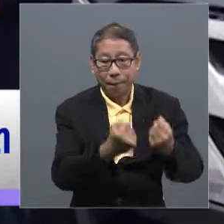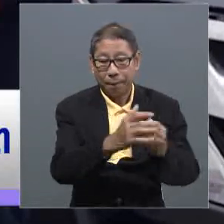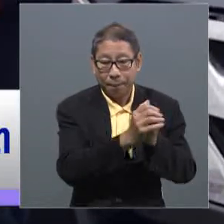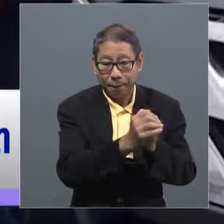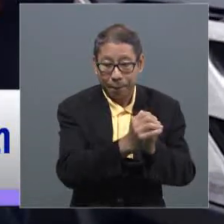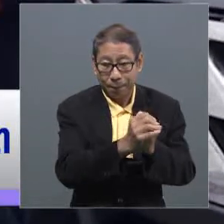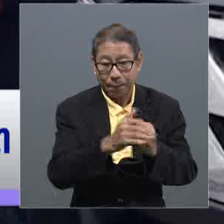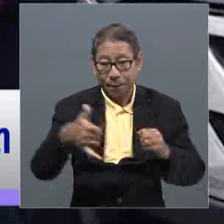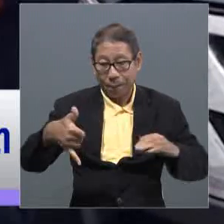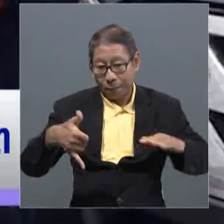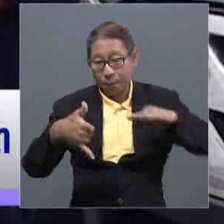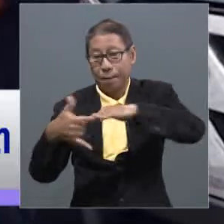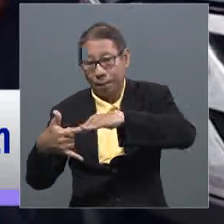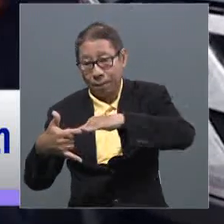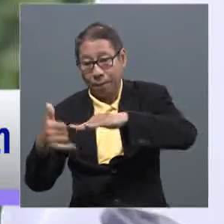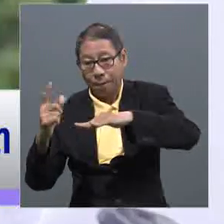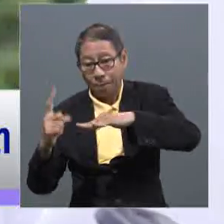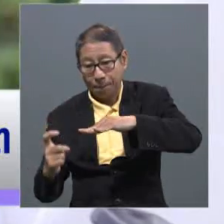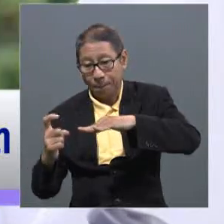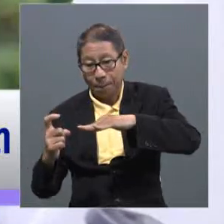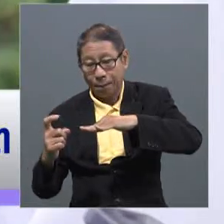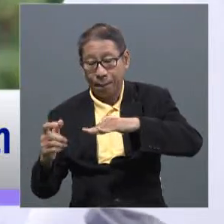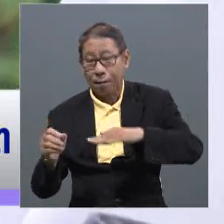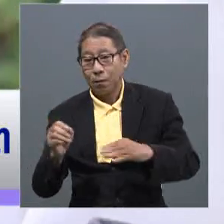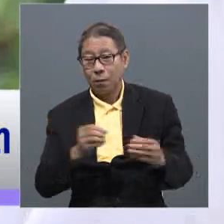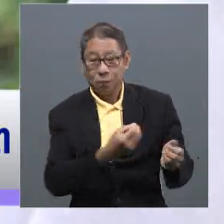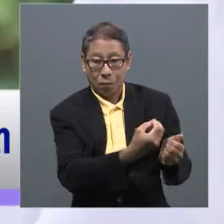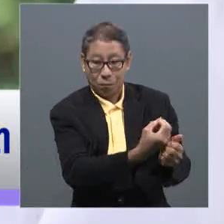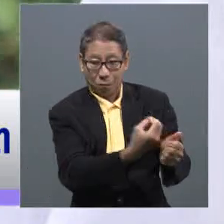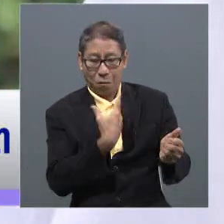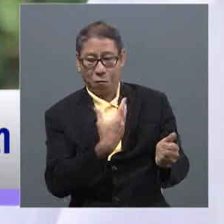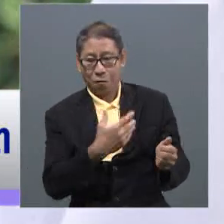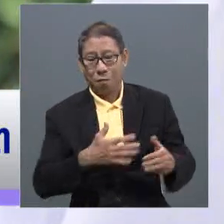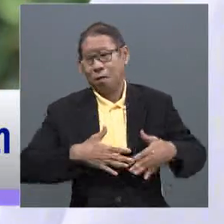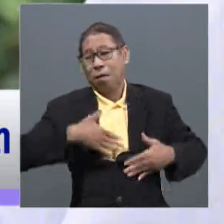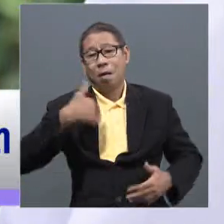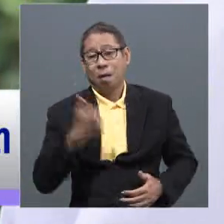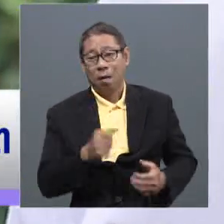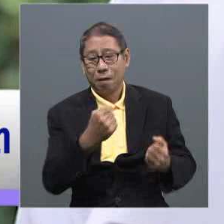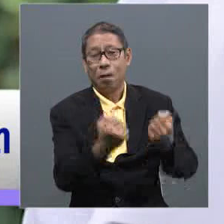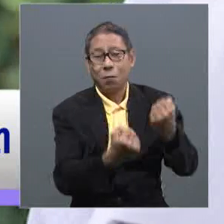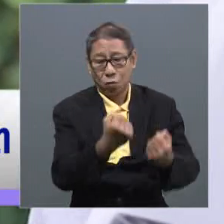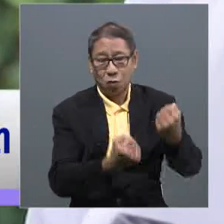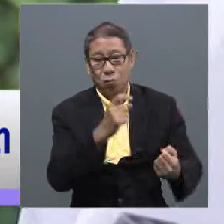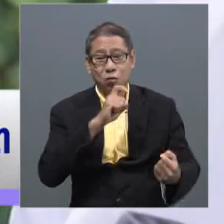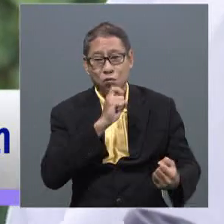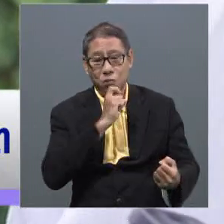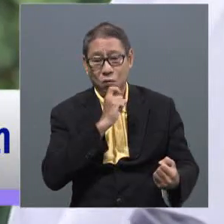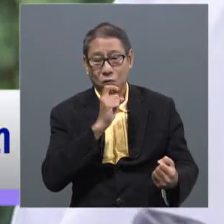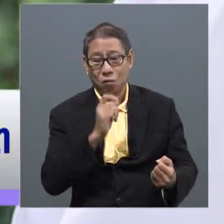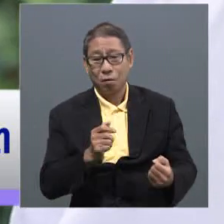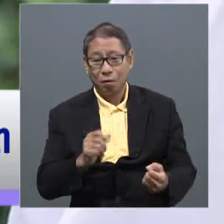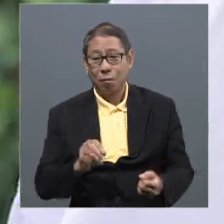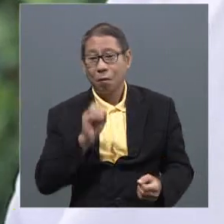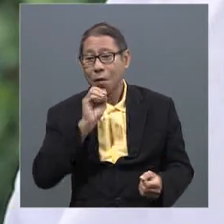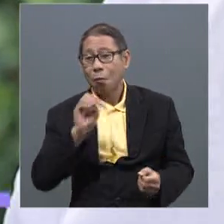ที่ที่ชนแม่เเนี่ยนะฮะแต่ได้คำตอบจากคนขับรถว่าผมยังไม่สะดวกตอนนี้ขับรถให้นายอยู่ที่ต่างจังหวัดเรื่องคดีเนี่ยให้